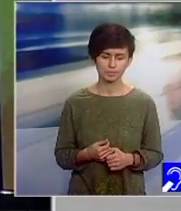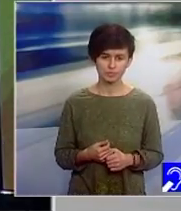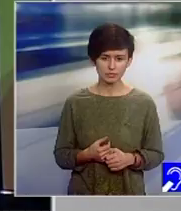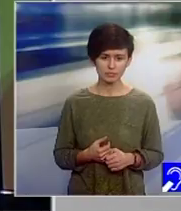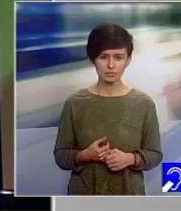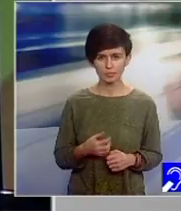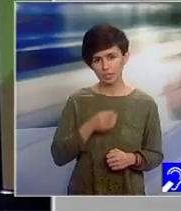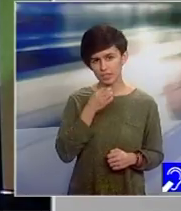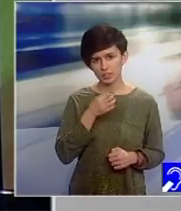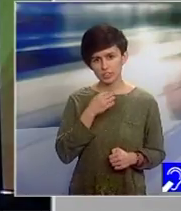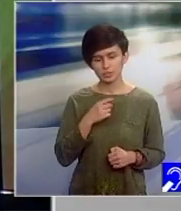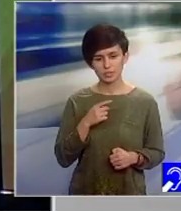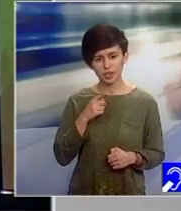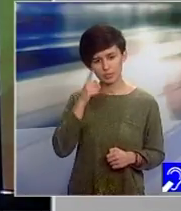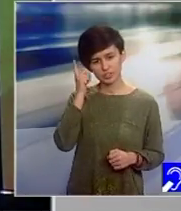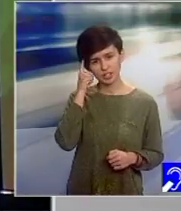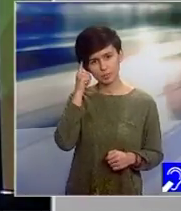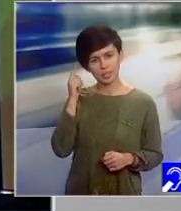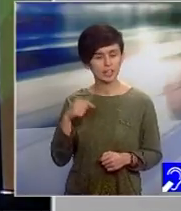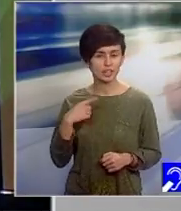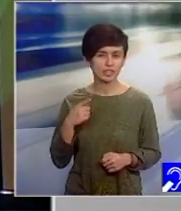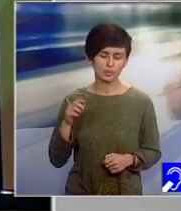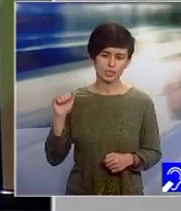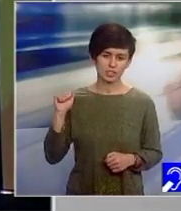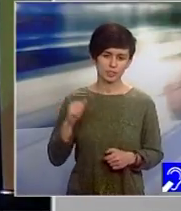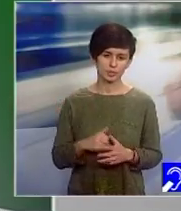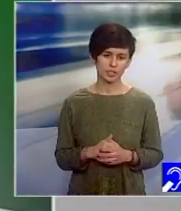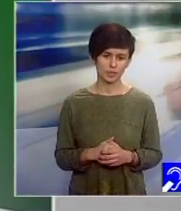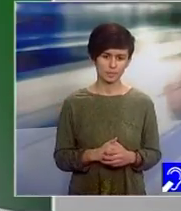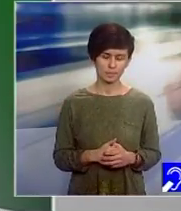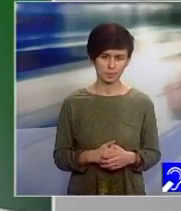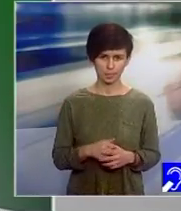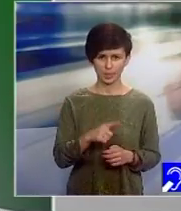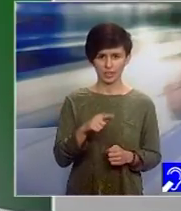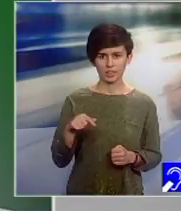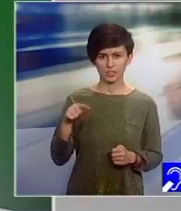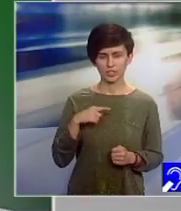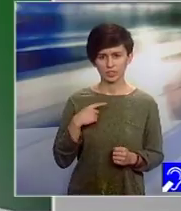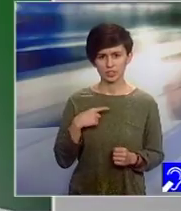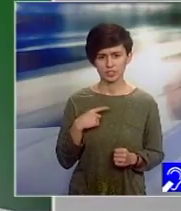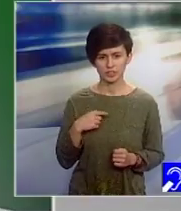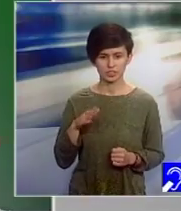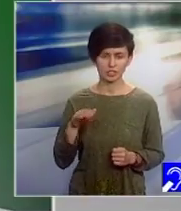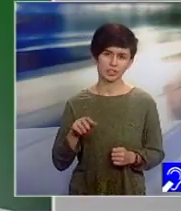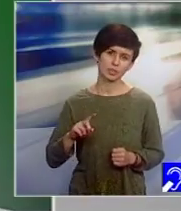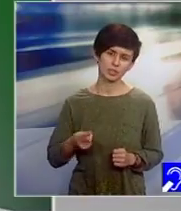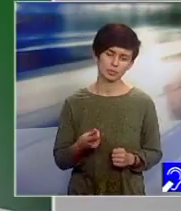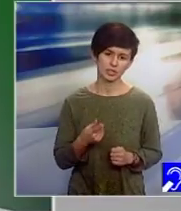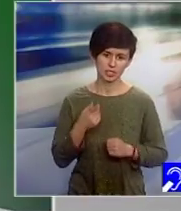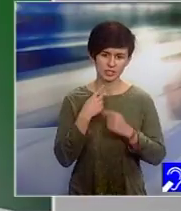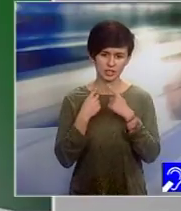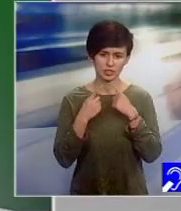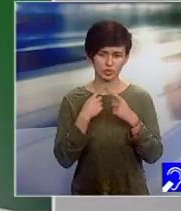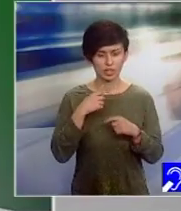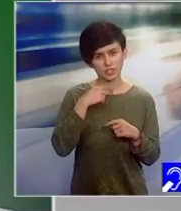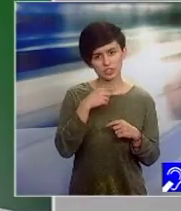vedem impresiile de la Strasbourg. Veți fi prezenți acolo și veți avea posibilitatea să și discutați într-o limbă de